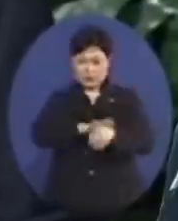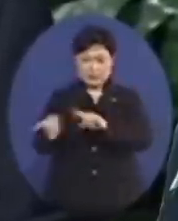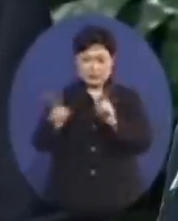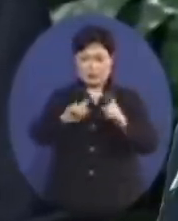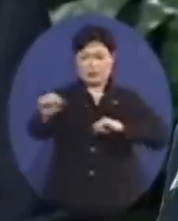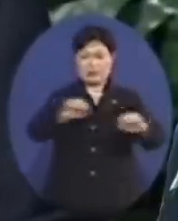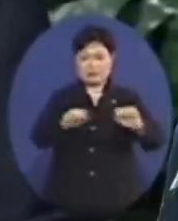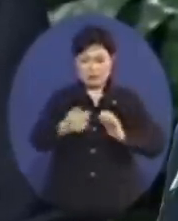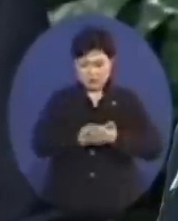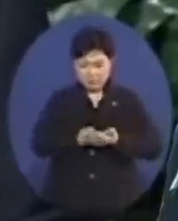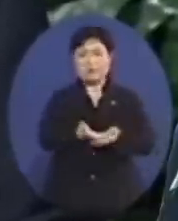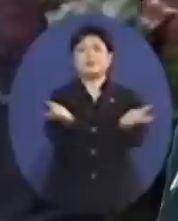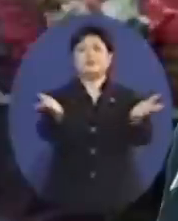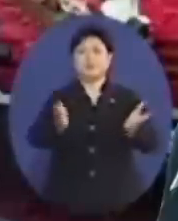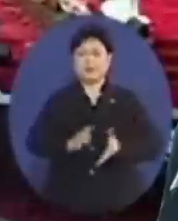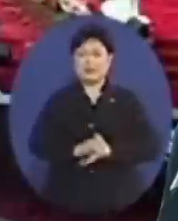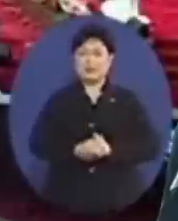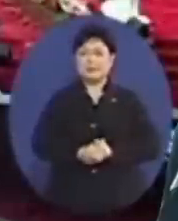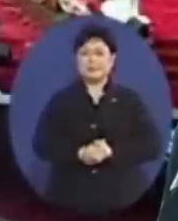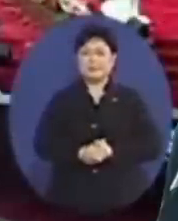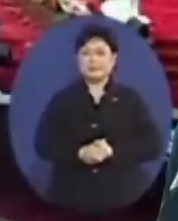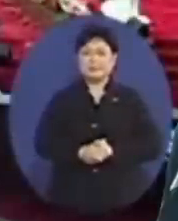역사를 베풀어주는 것입니다.